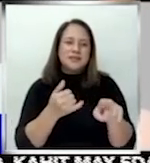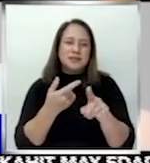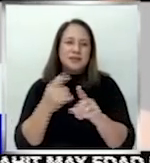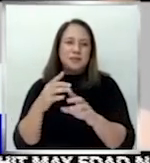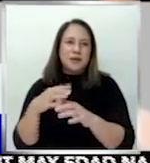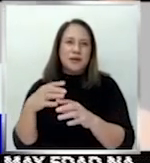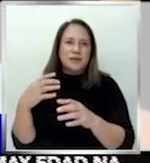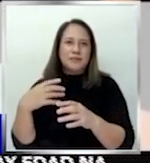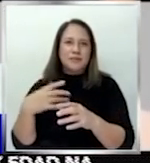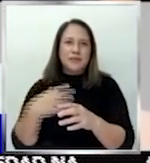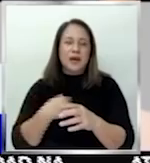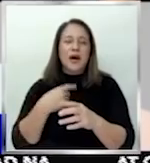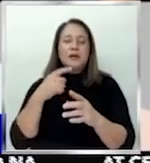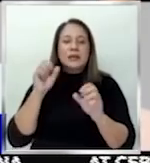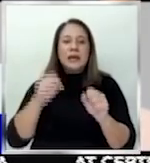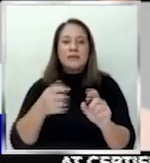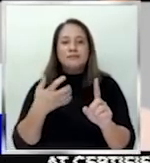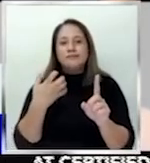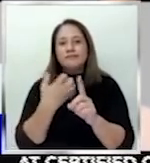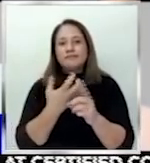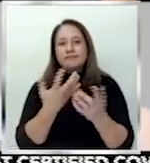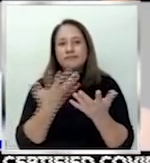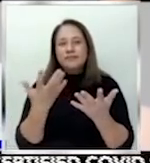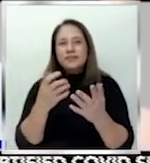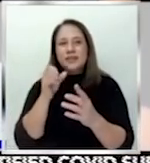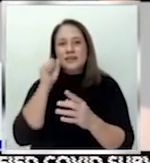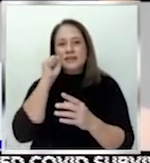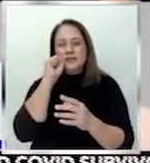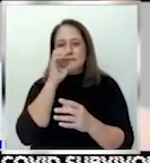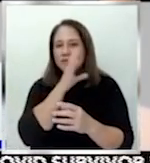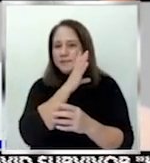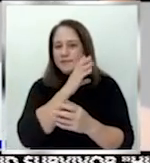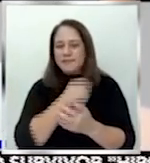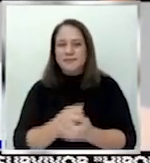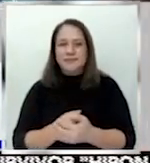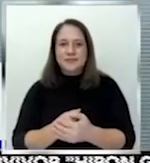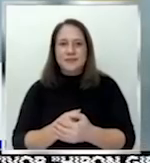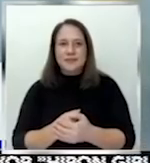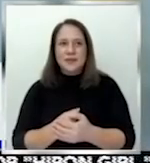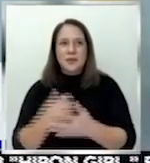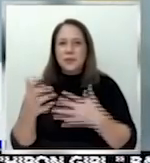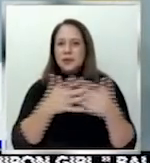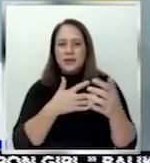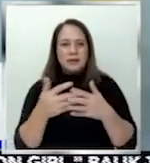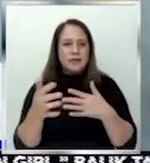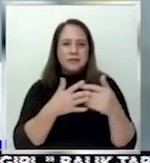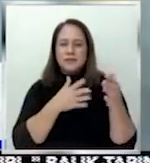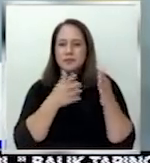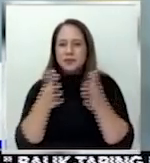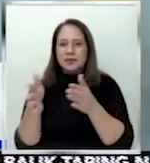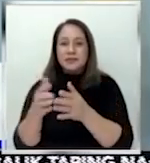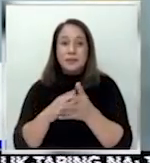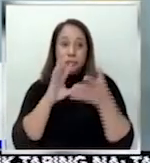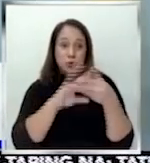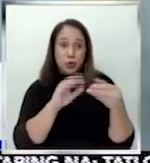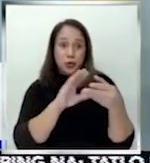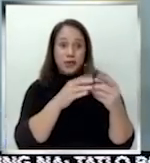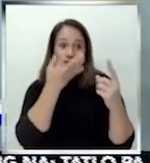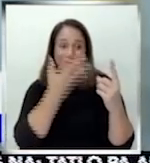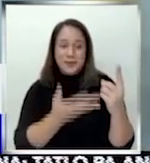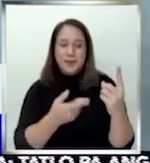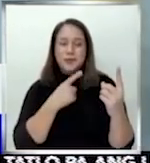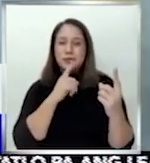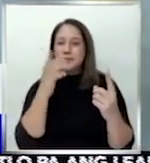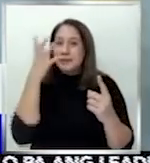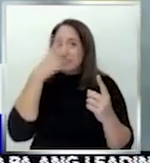Maka-accommodate din yung mga senior citizens in whatever way possible. Ang kwento ni Tatay Rotelio ay isang napakagandang